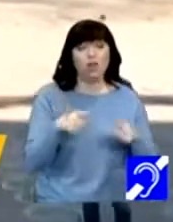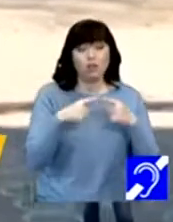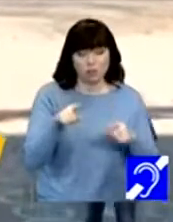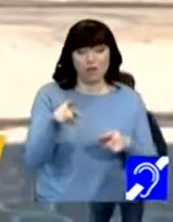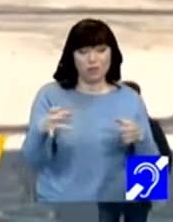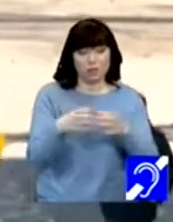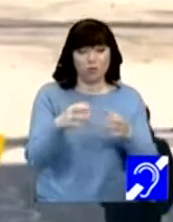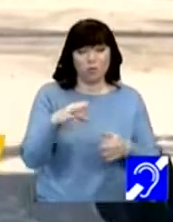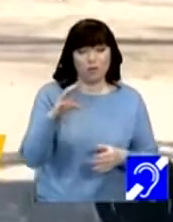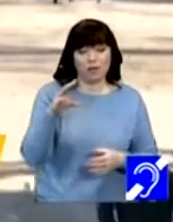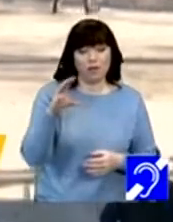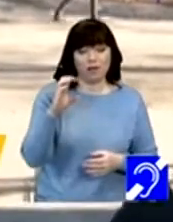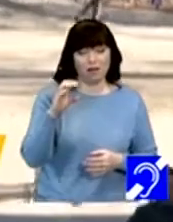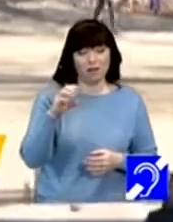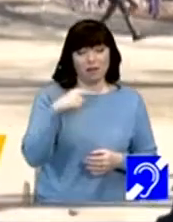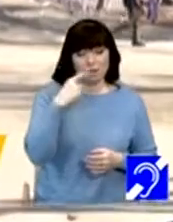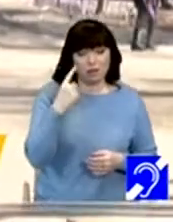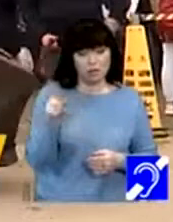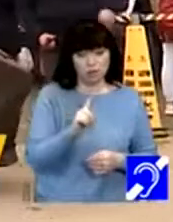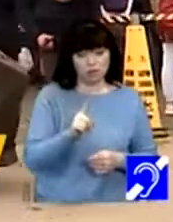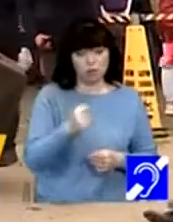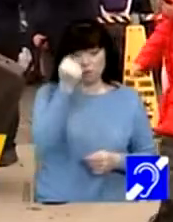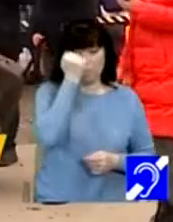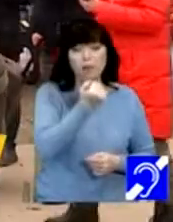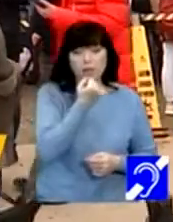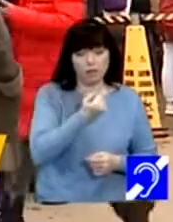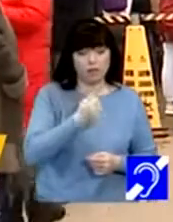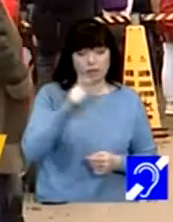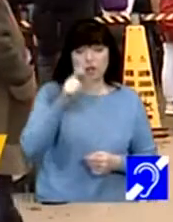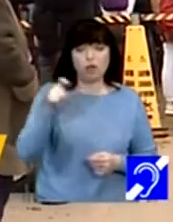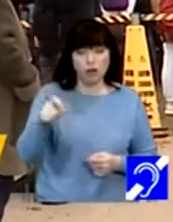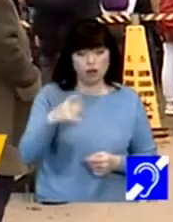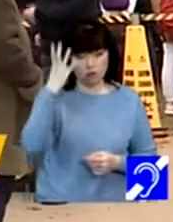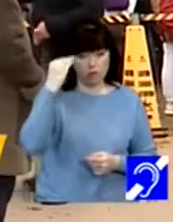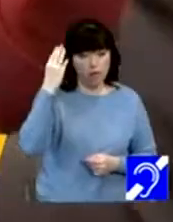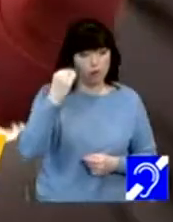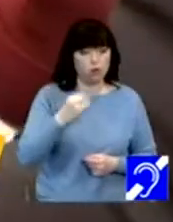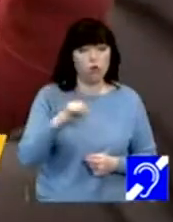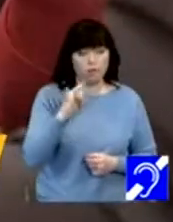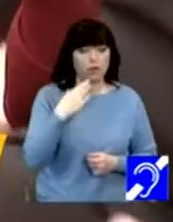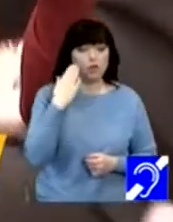Achean Yelze, Svetoslava Karciuk, și-a manifestat recunoștința față de cetățenii Republicii Moldova